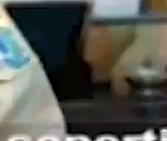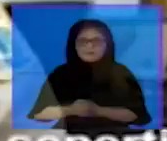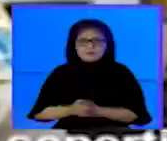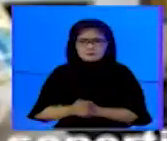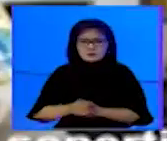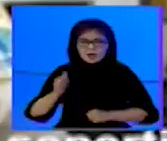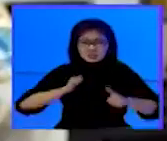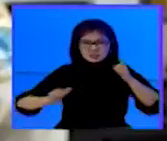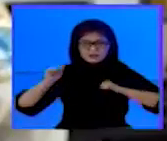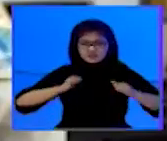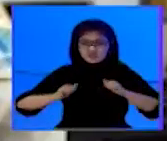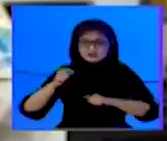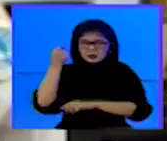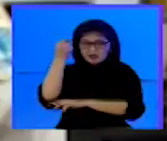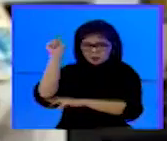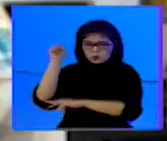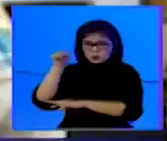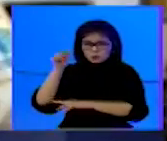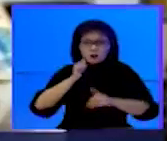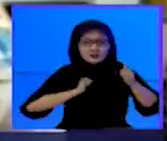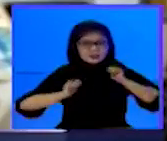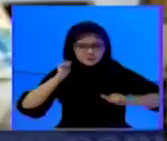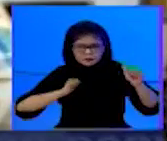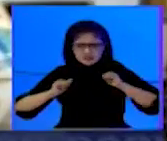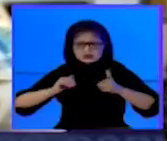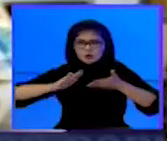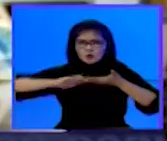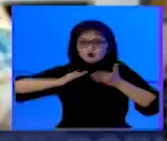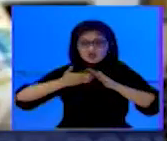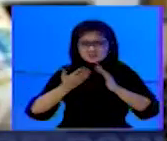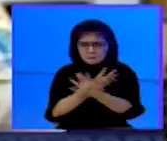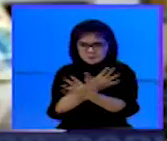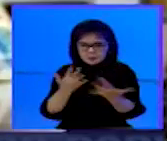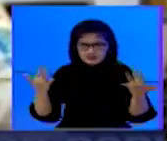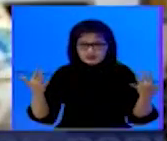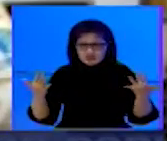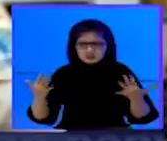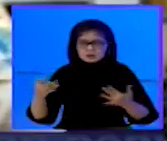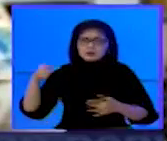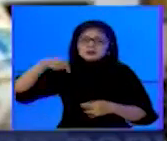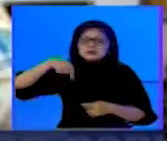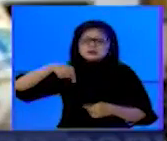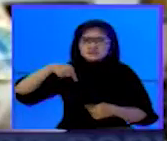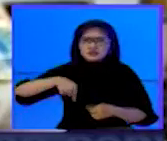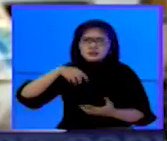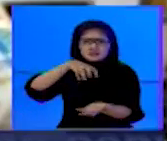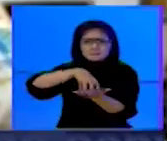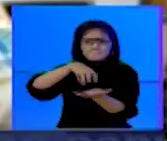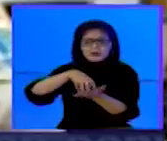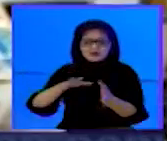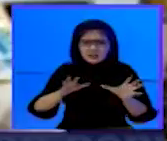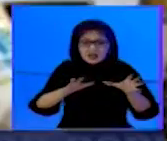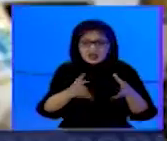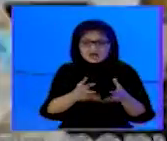Aktivitas di perkantoran dan aktivitas di komunitas warga ini menjadi salah satu tempat yang paling